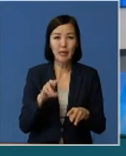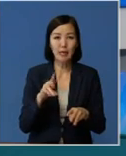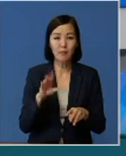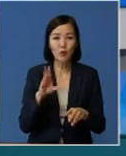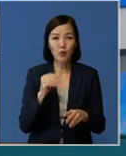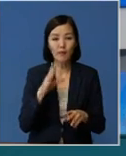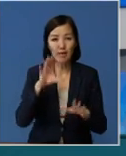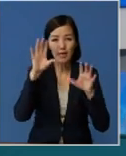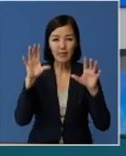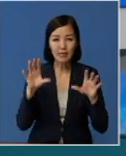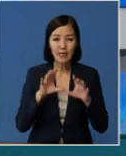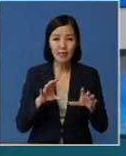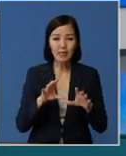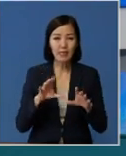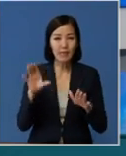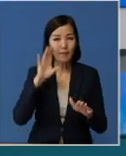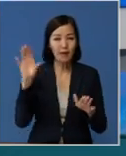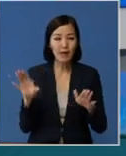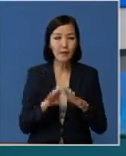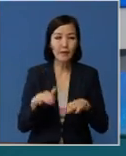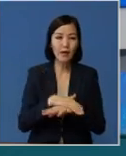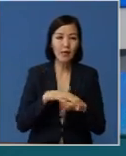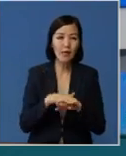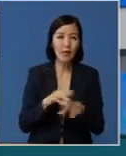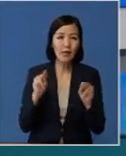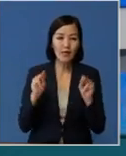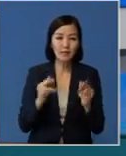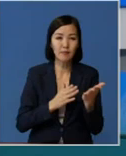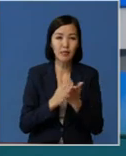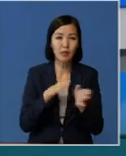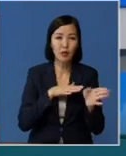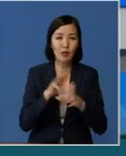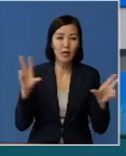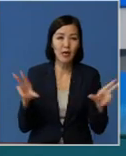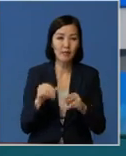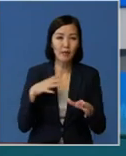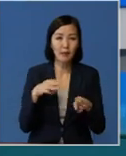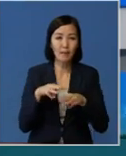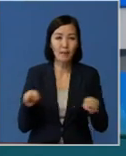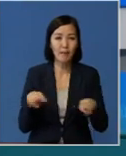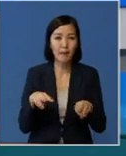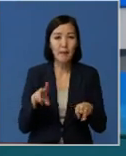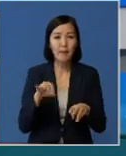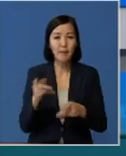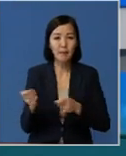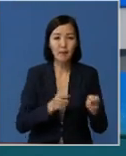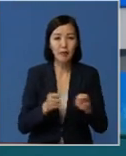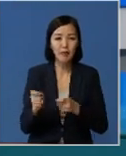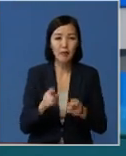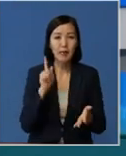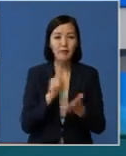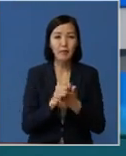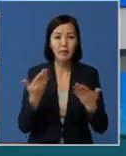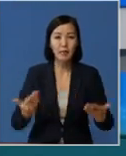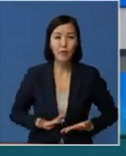Райымқұловалар ел заңдарын қатаң ұстанып, халыққа қалтқысыз қызмет етуге ант берді. Артынша премьер-министр Асқар Маминнің төрағалығымен міндетті